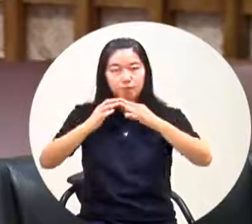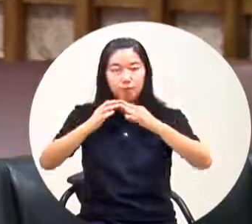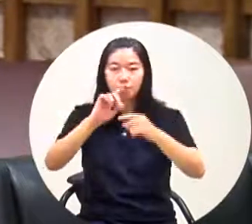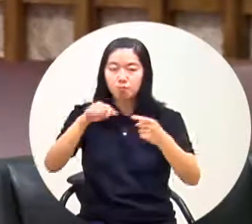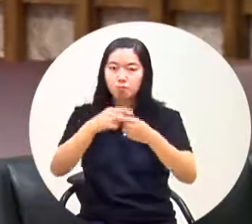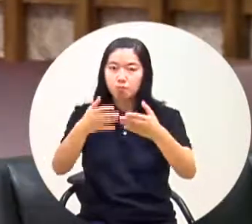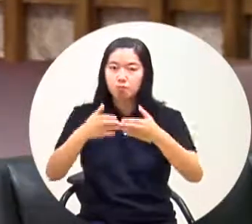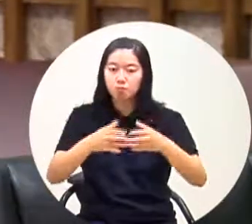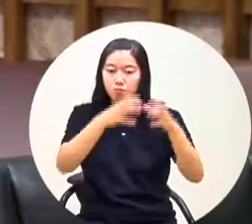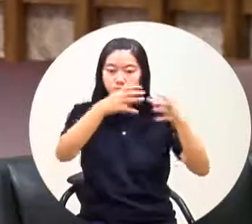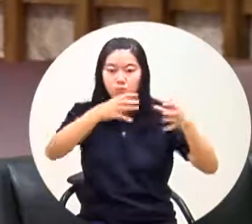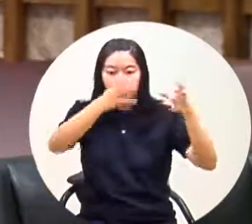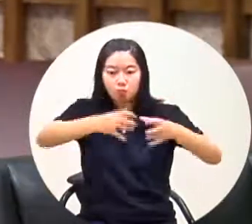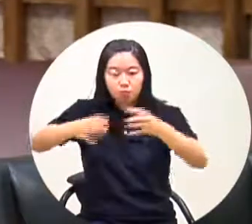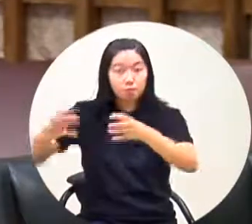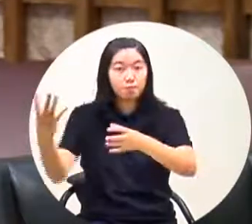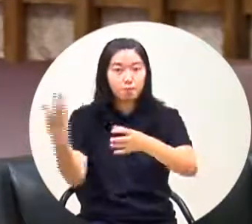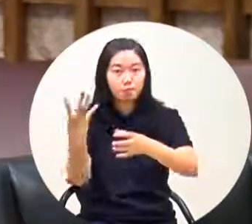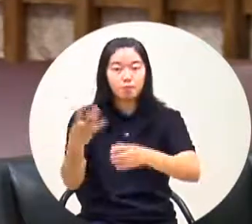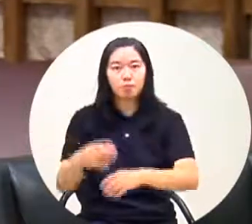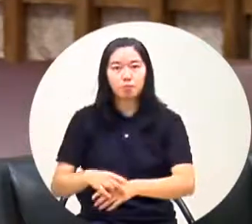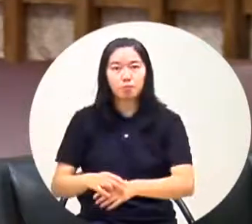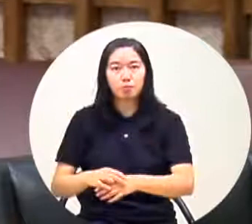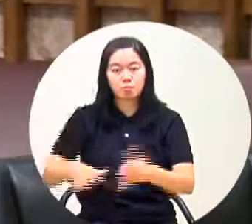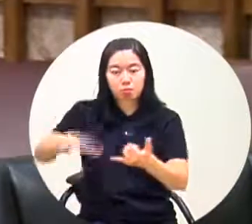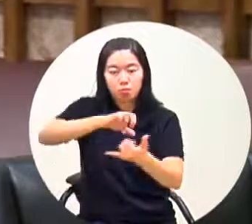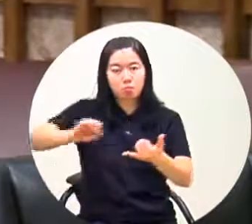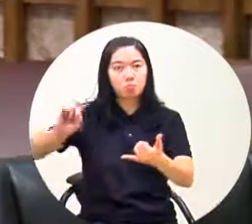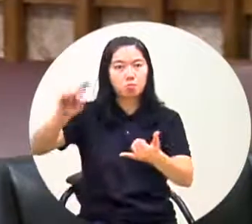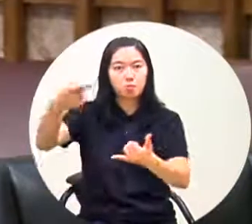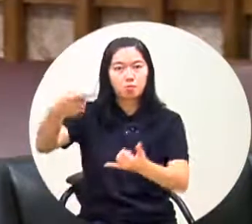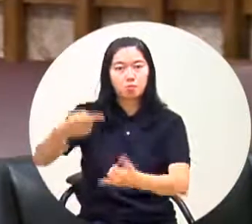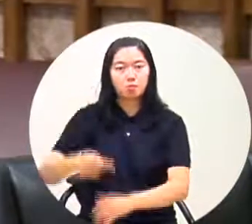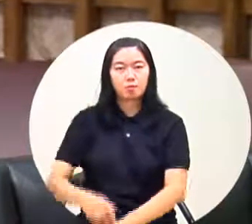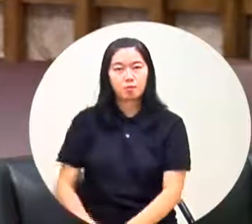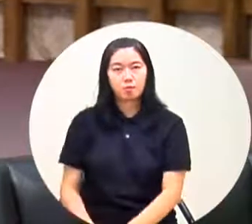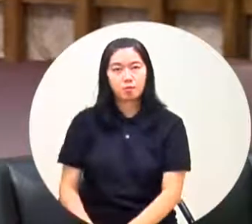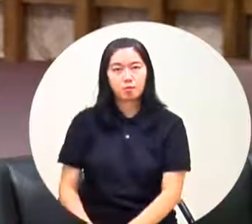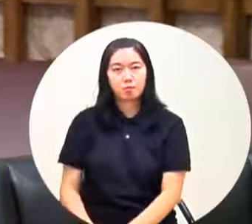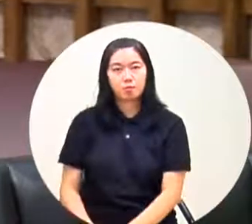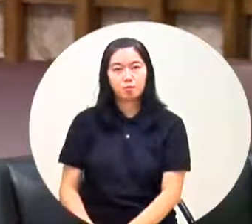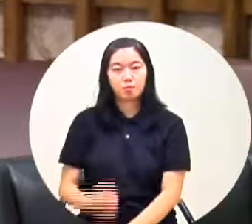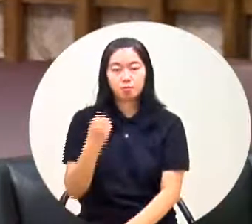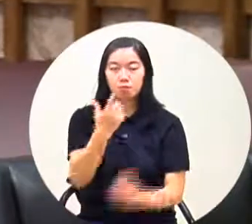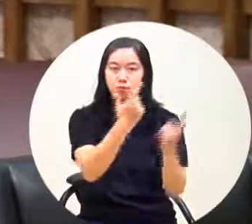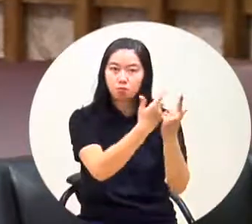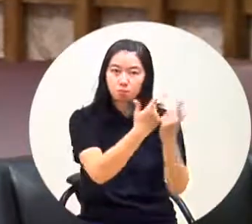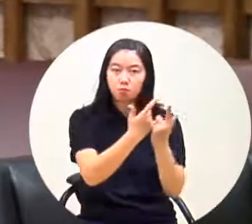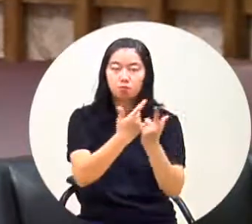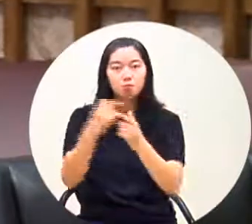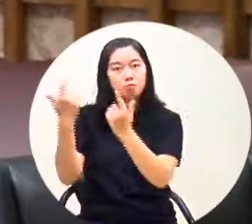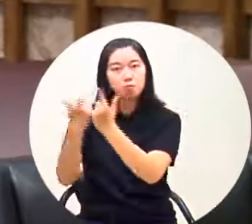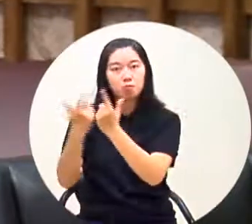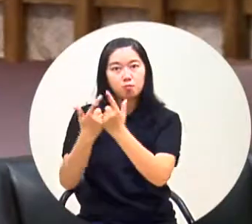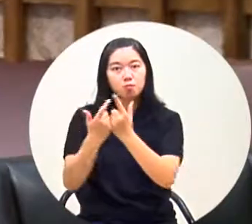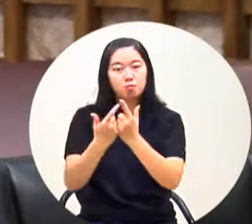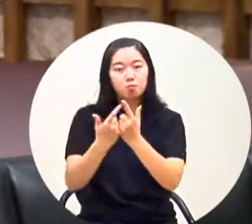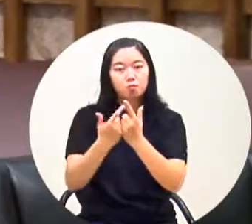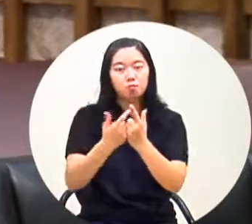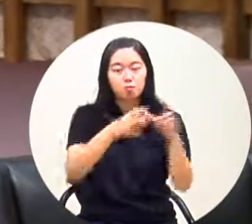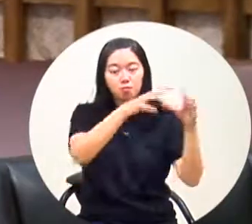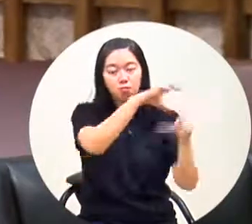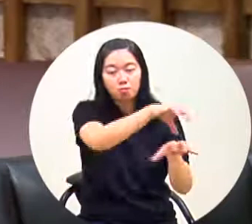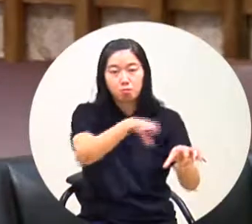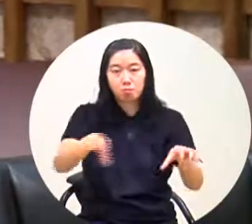座的焚化炉嘛吼。会使讲占全国上界济嘛，我敢那新北特别拢三个嘛吼，其他还佫有几个县